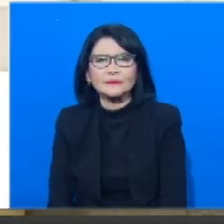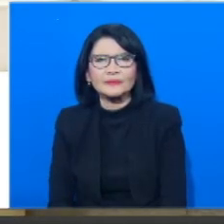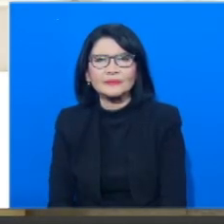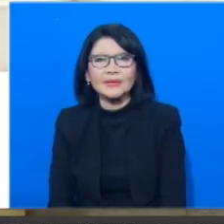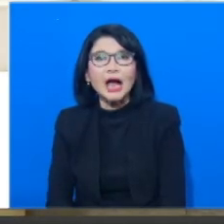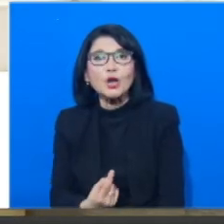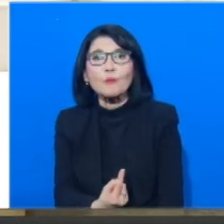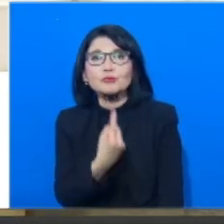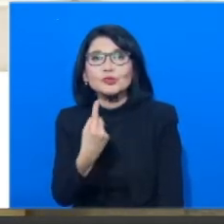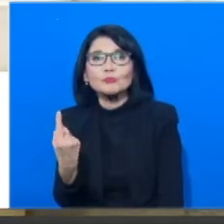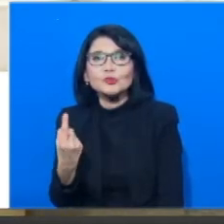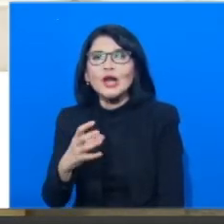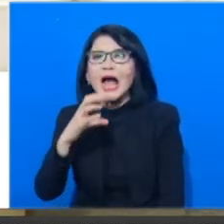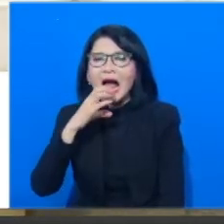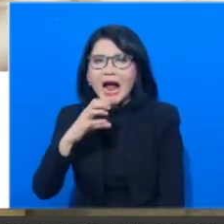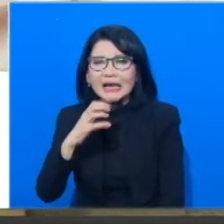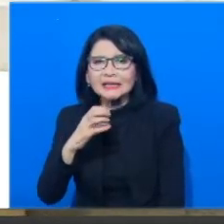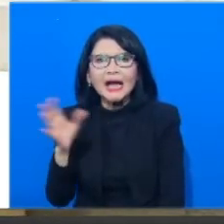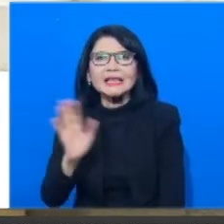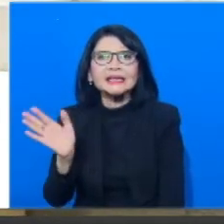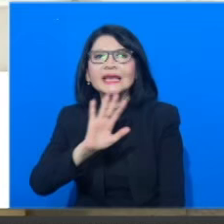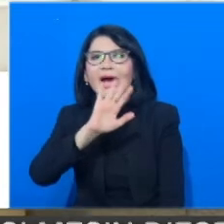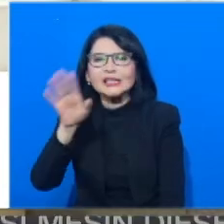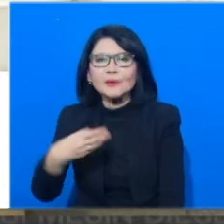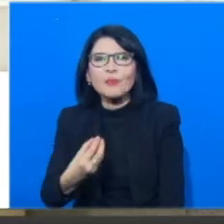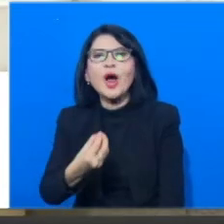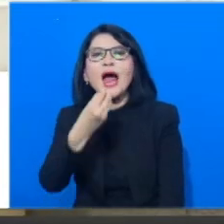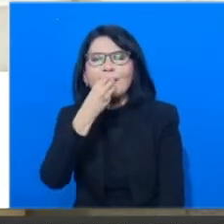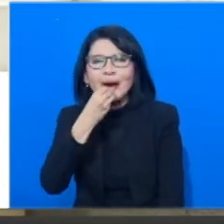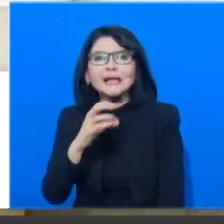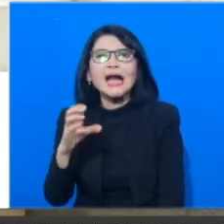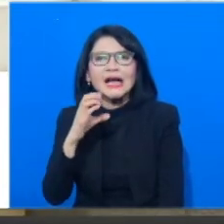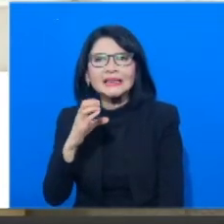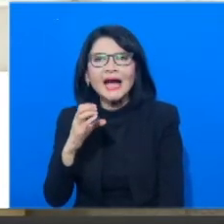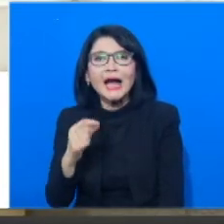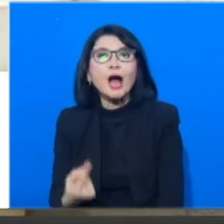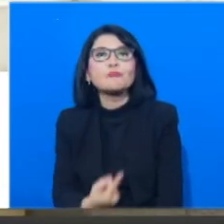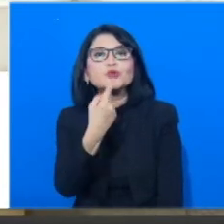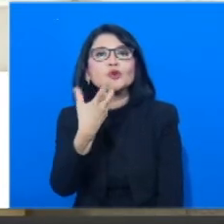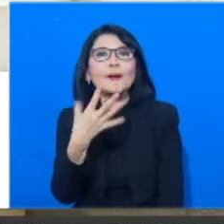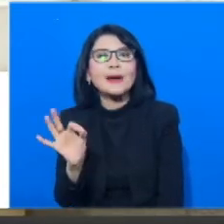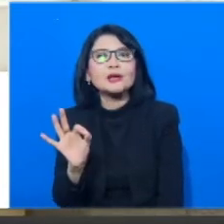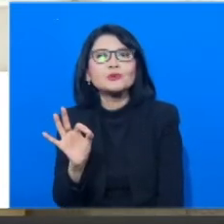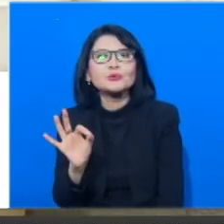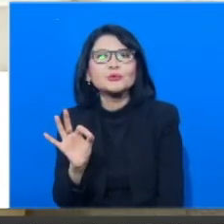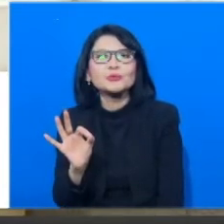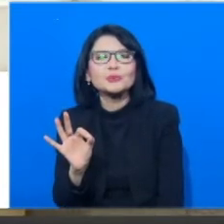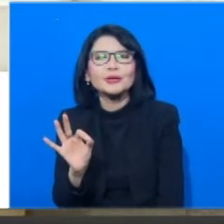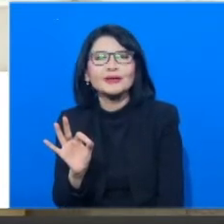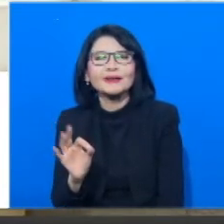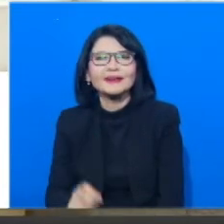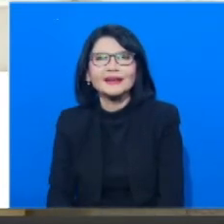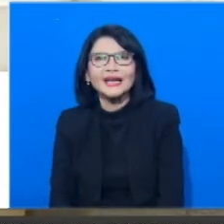muncul kentang, tidak semua orang juga bisa makan tepung terigu dan bisa makan kentang. Sehingga muncullah yang namanya inovasi dengan